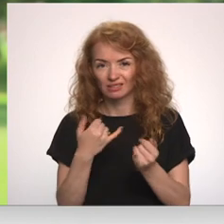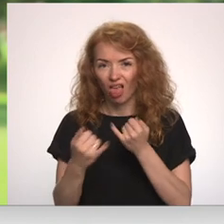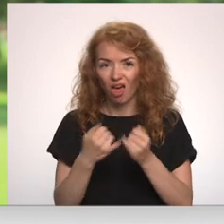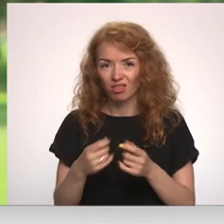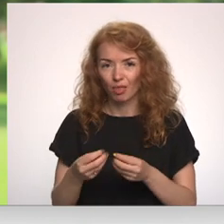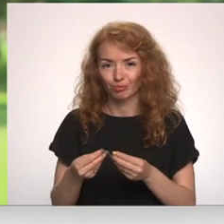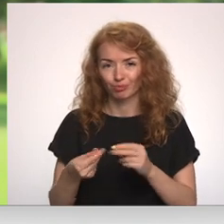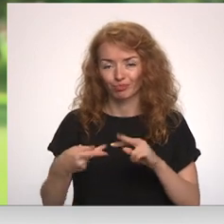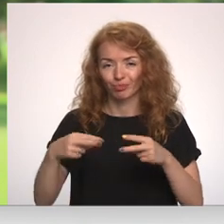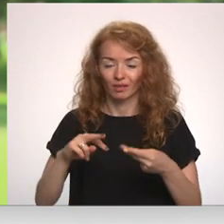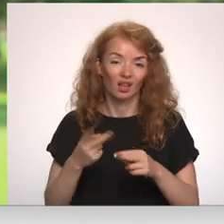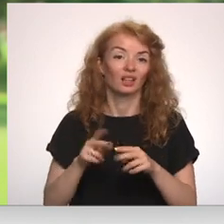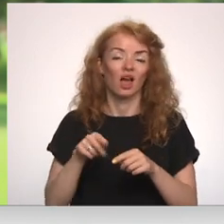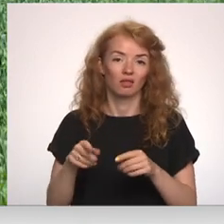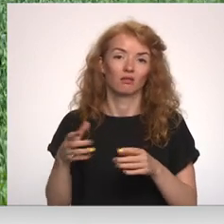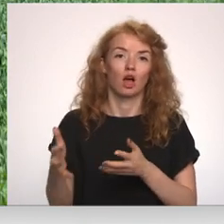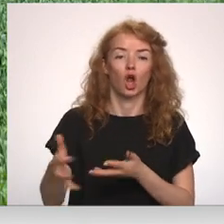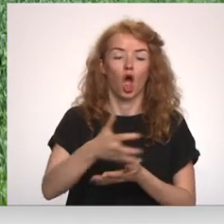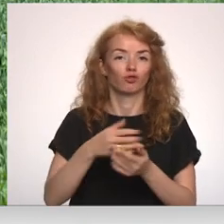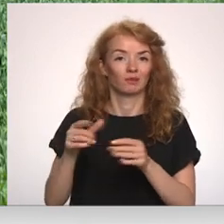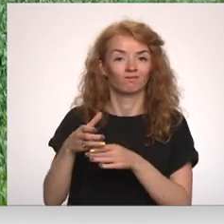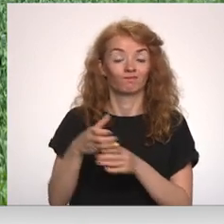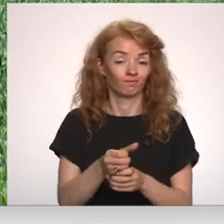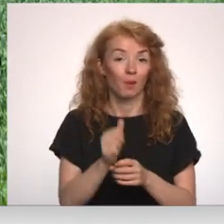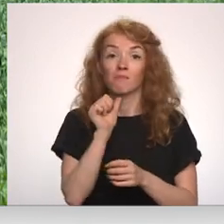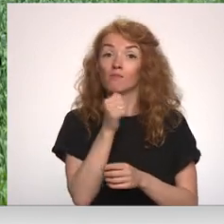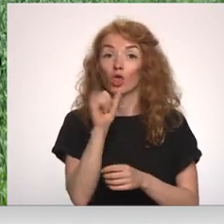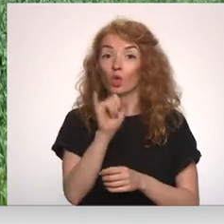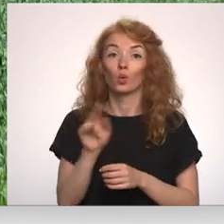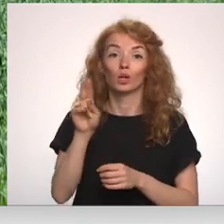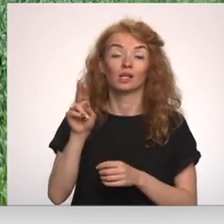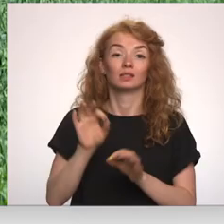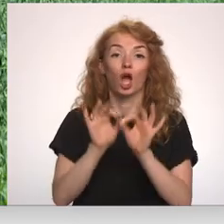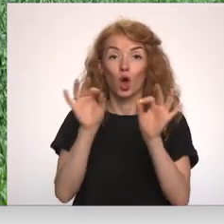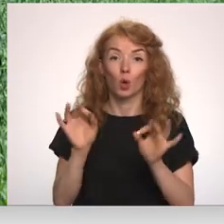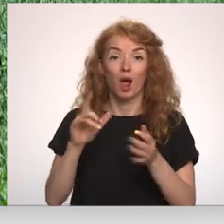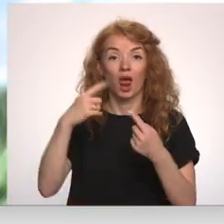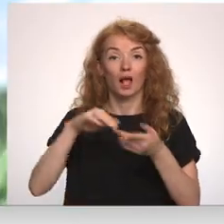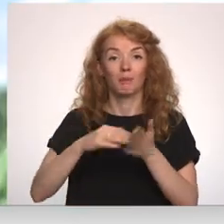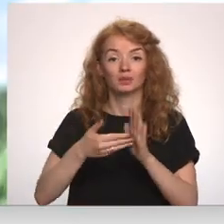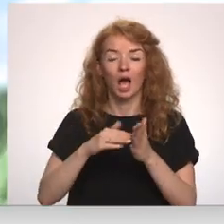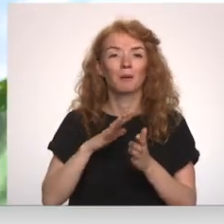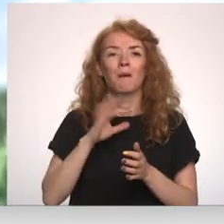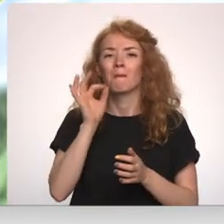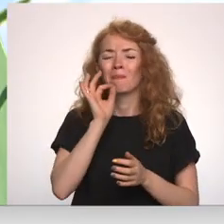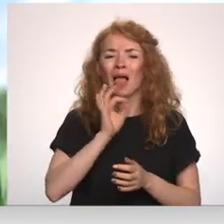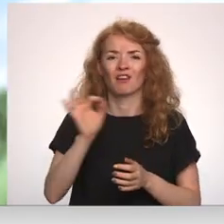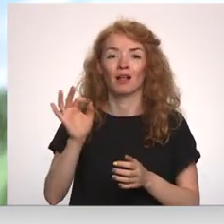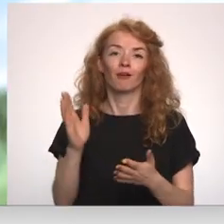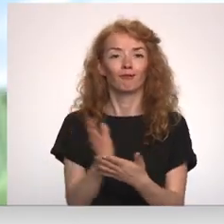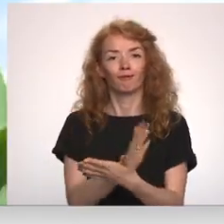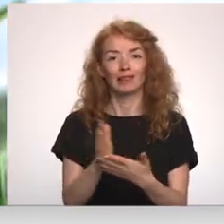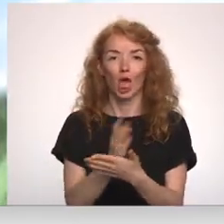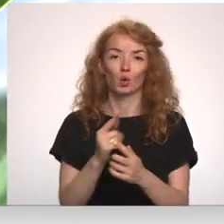kas atkal to ražu mums var samazināt. Maija un jūnijas sākuma laikapstākļi lielākoties bijuši teju perfekti, mēreni